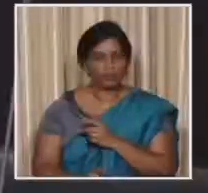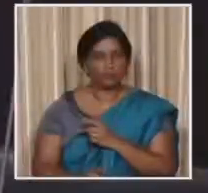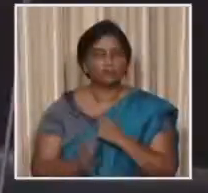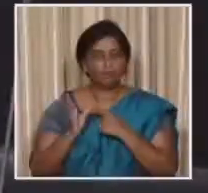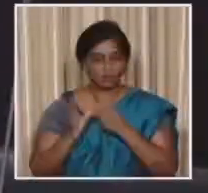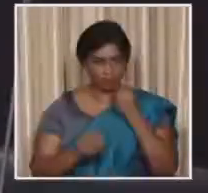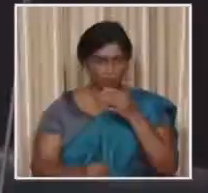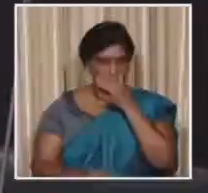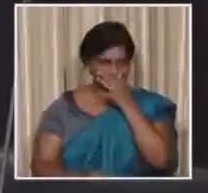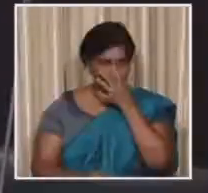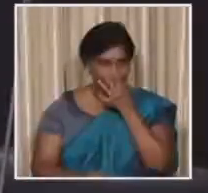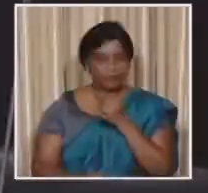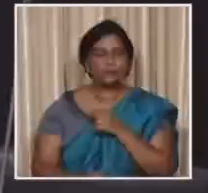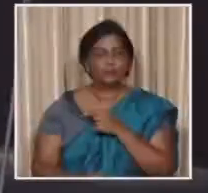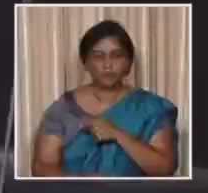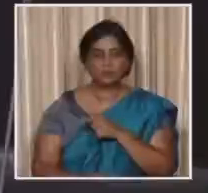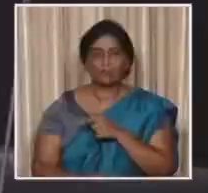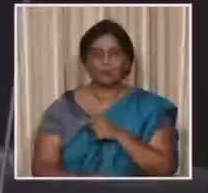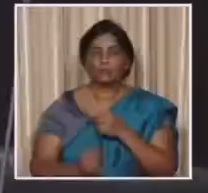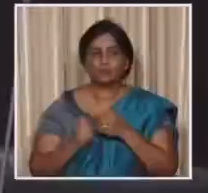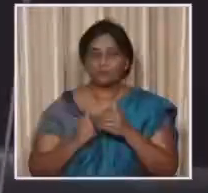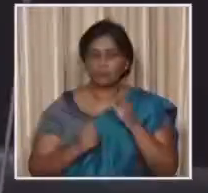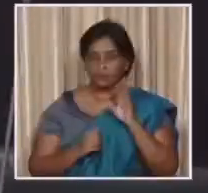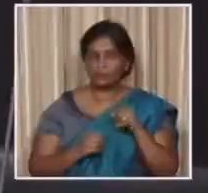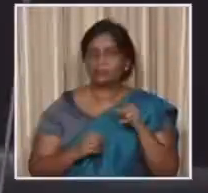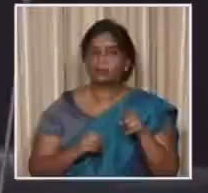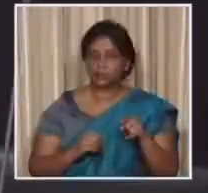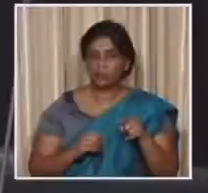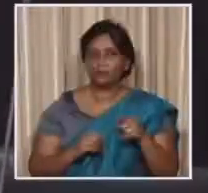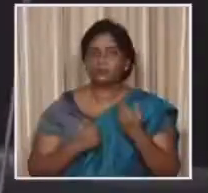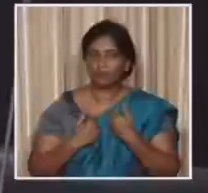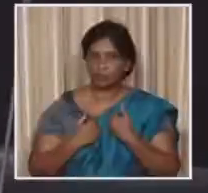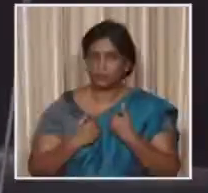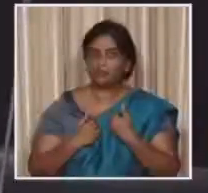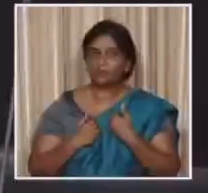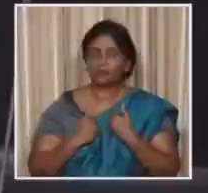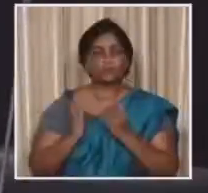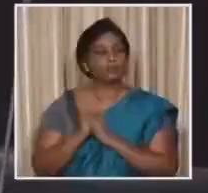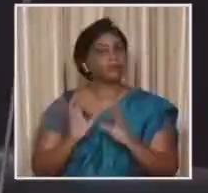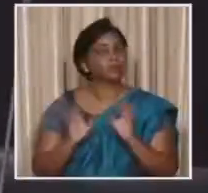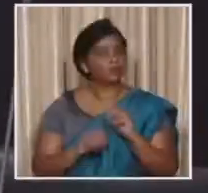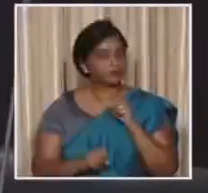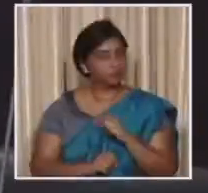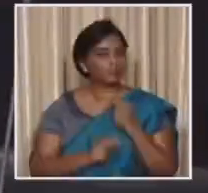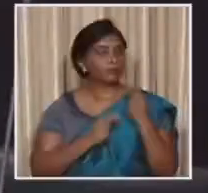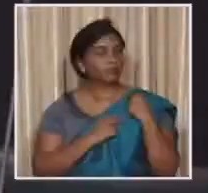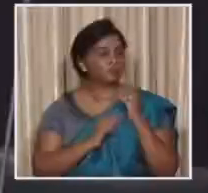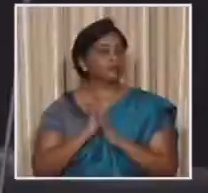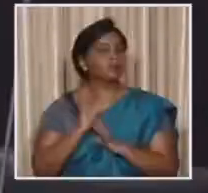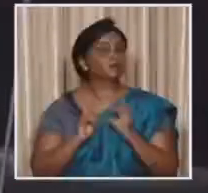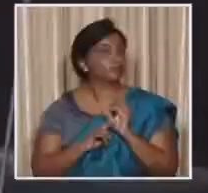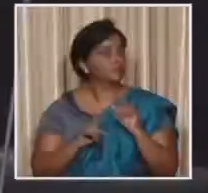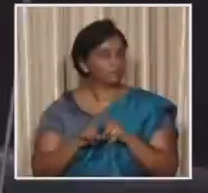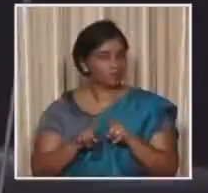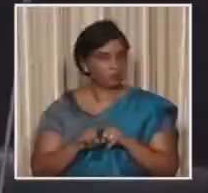උත්තරේ දෙන්න. මේ මේ මේ යටතේ අපි මාධ්‍යයට මාධ්‍ය විෂය භාර අමාත්‍යවරයා